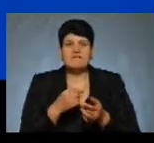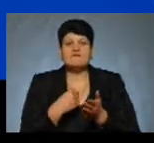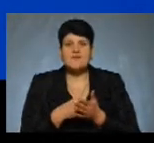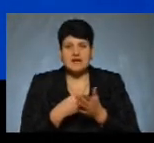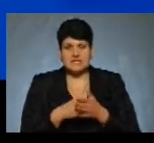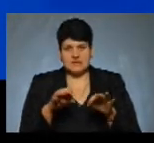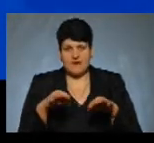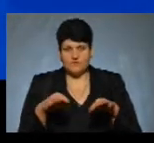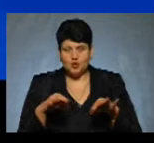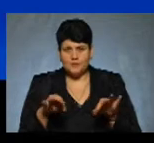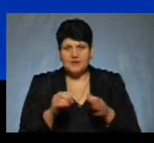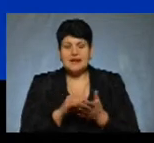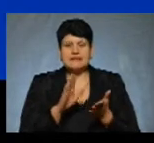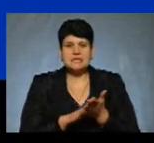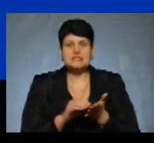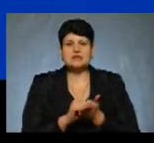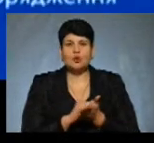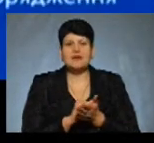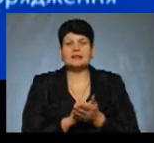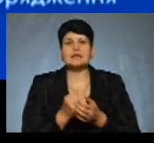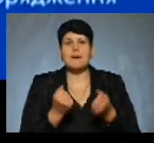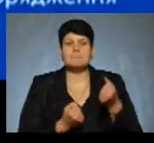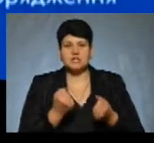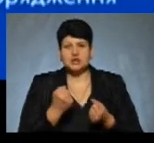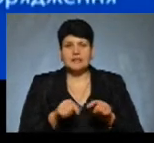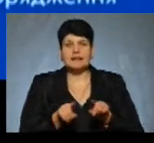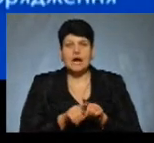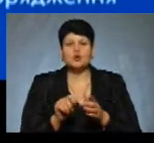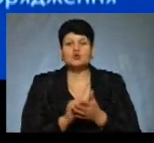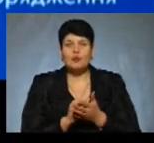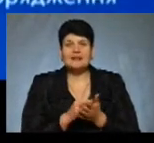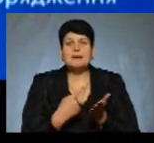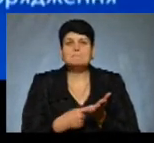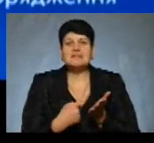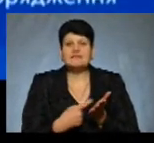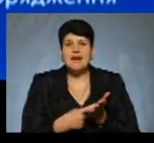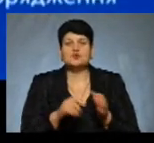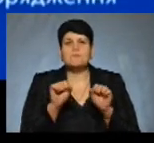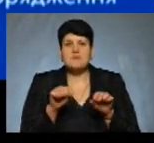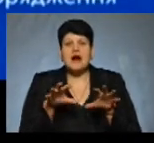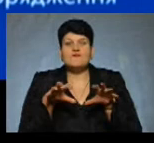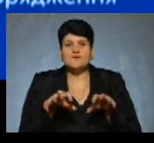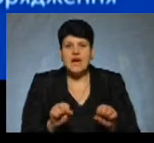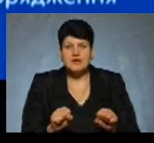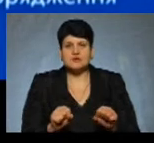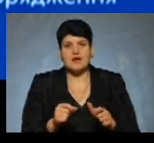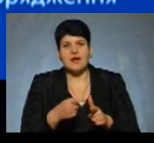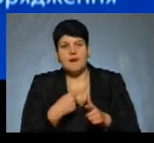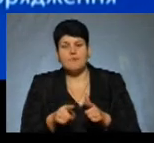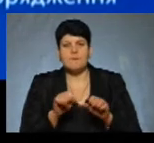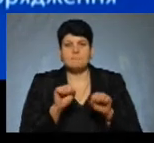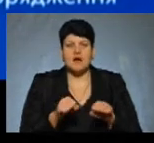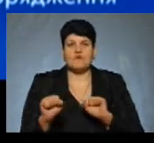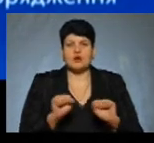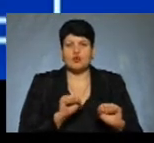авто, реєстраційні документи на машину, а також документи, які підтверджують право власності або право розпорядження